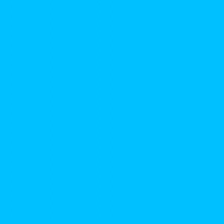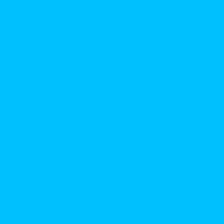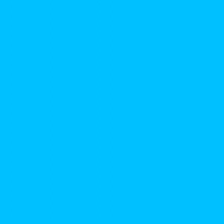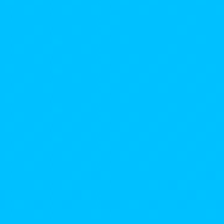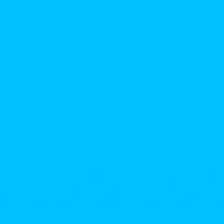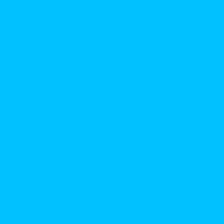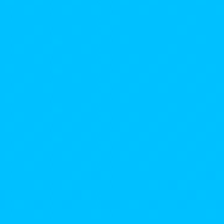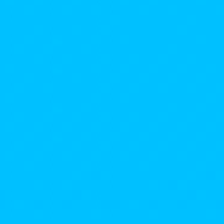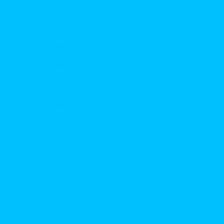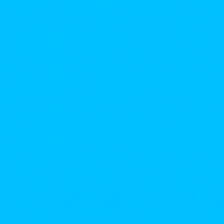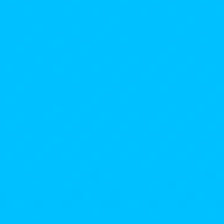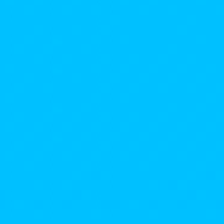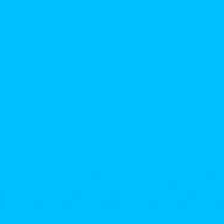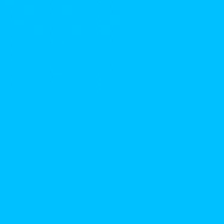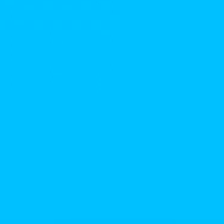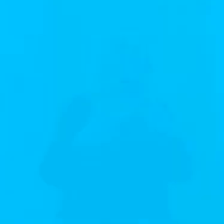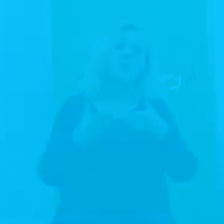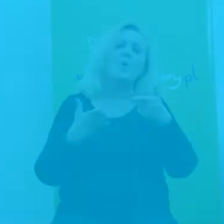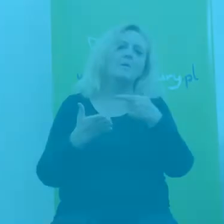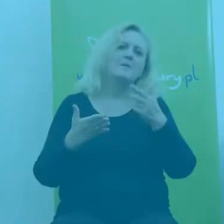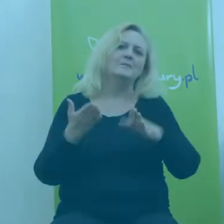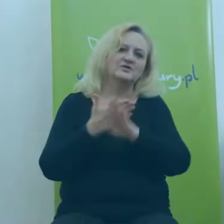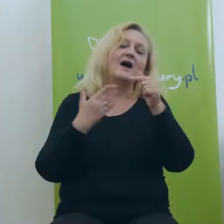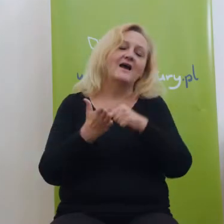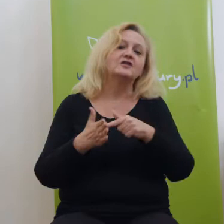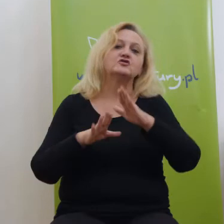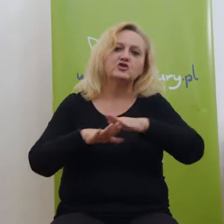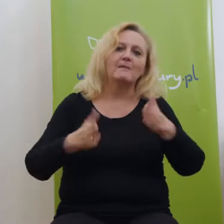Tak więc jest piękna scena przygotowania niedzielnego do kościoła. Dzieci zostają